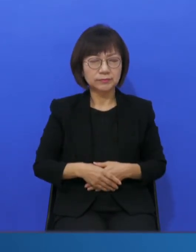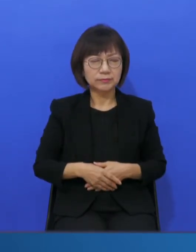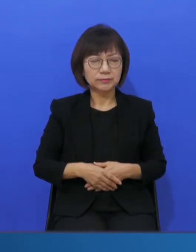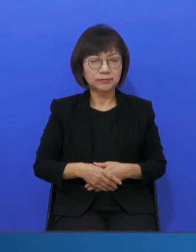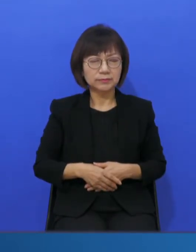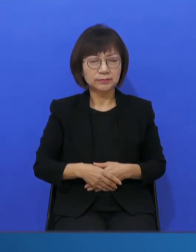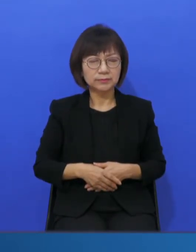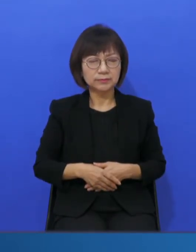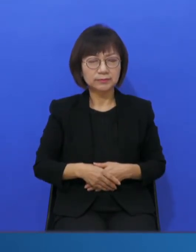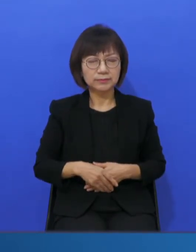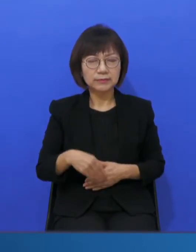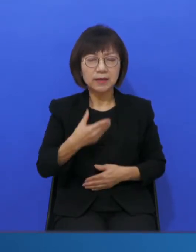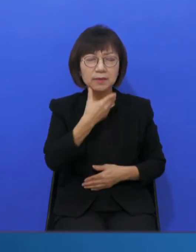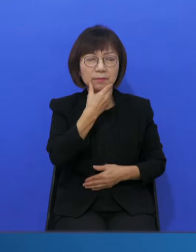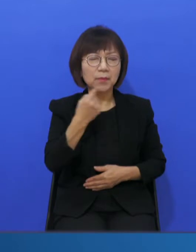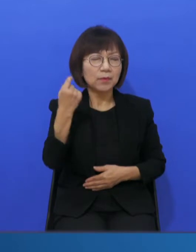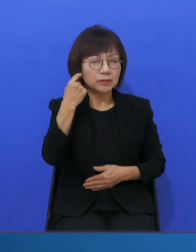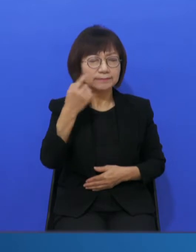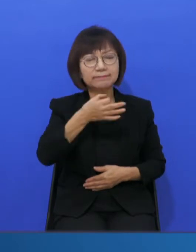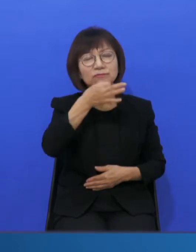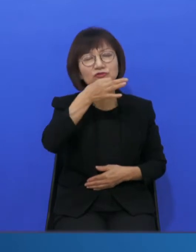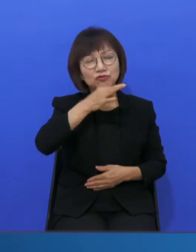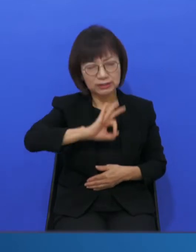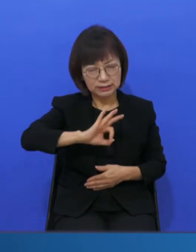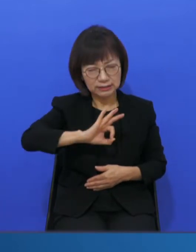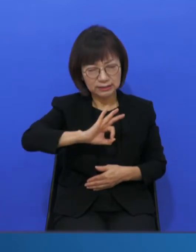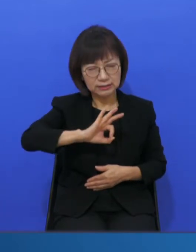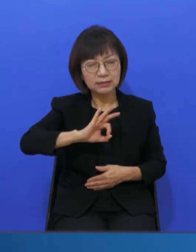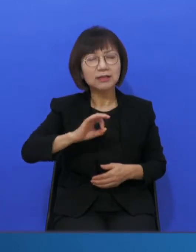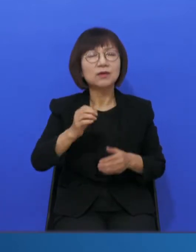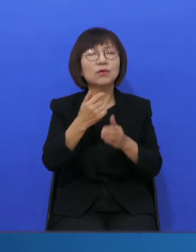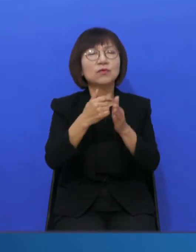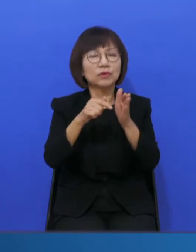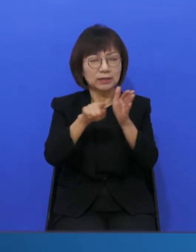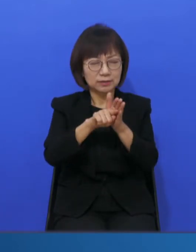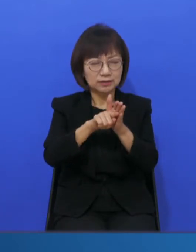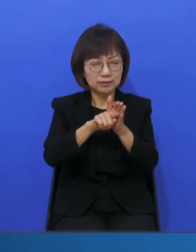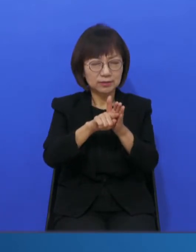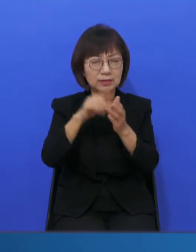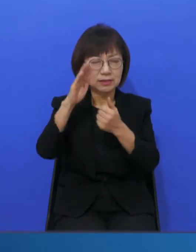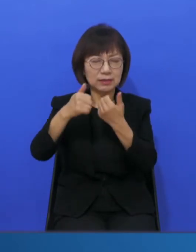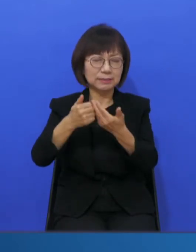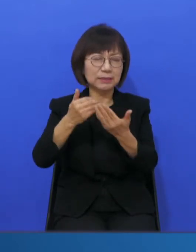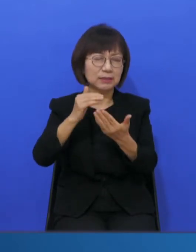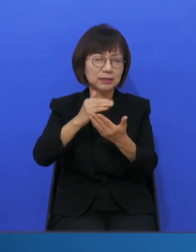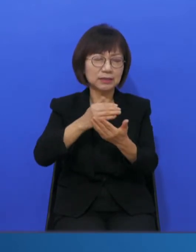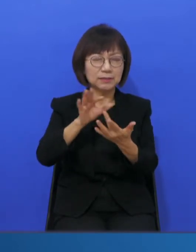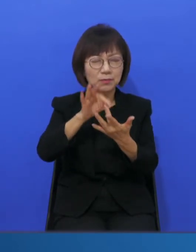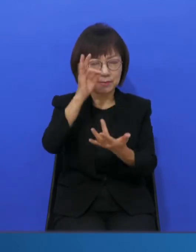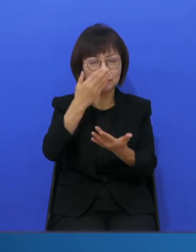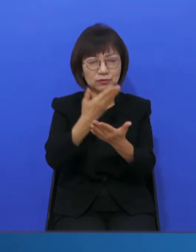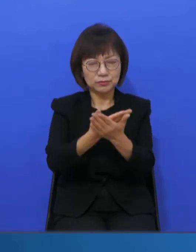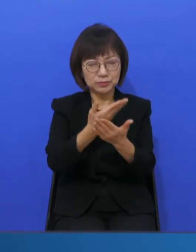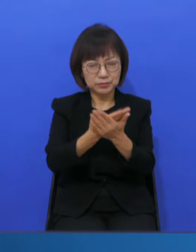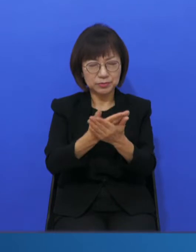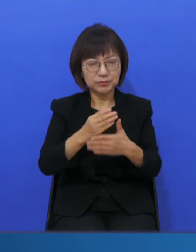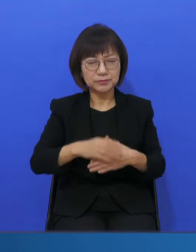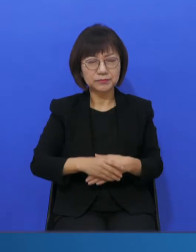gospel. 그래서 복음에 유익되게 하옵소서. And may it really truly benefit the gospel. 하나님 아버지 이